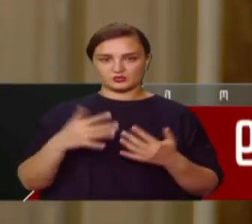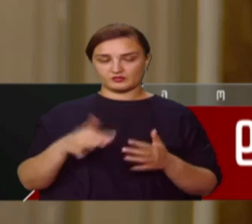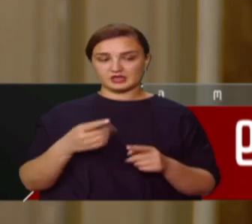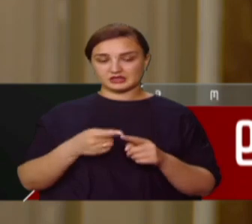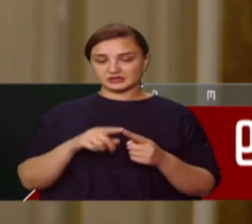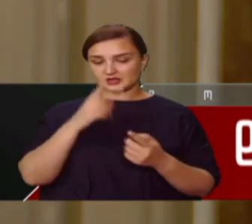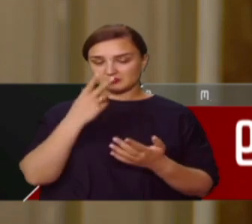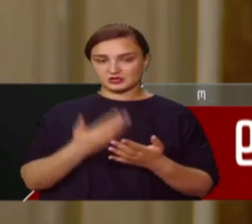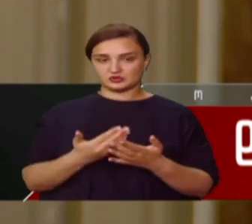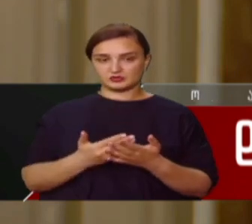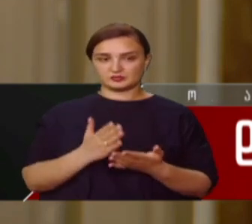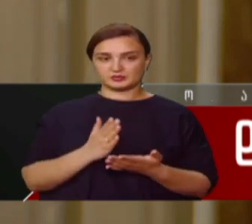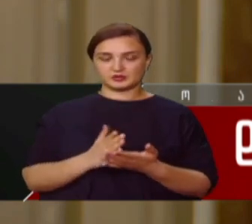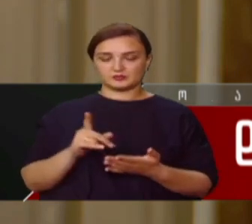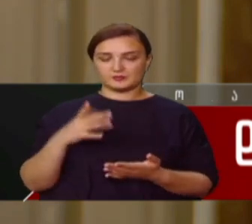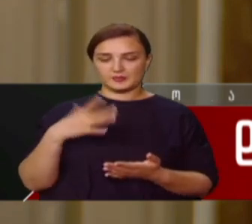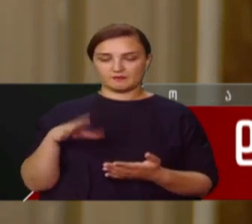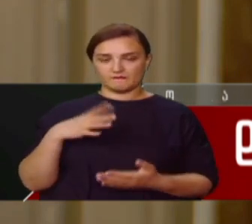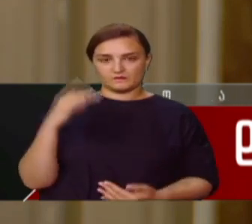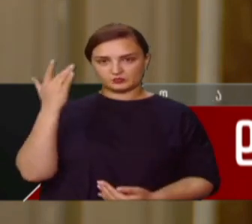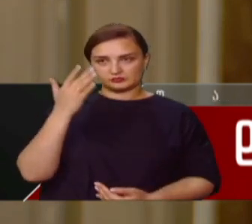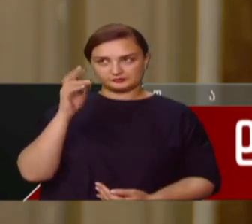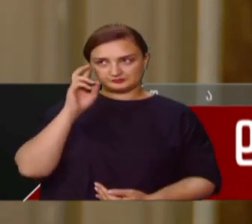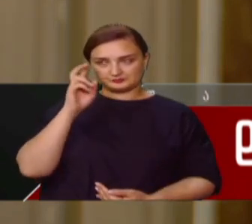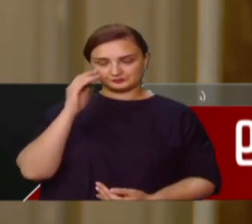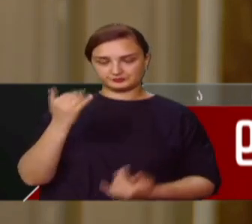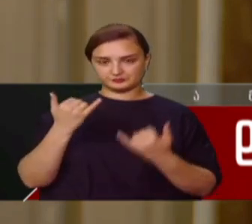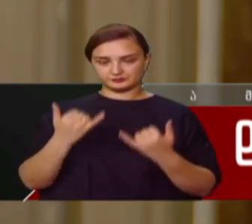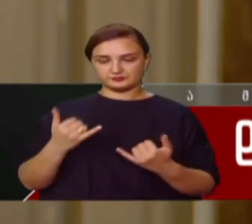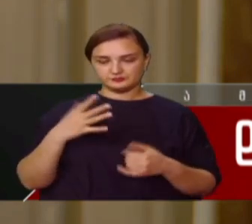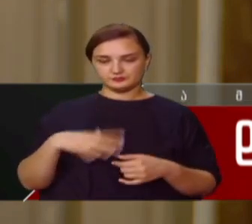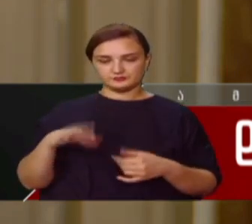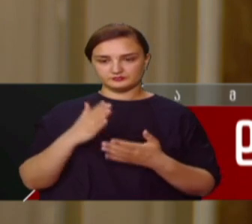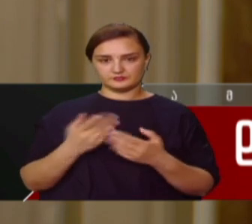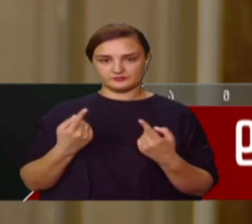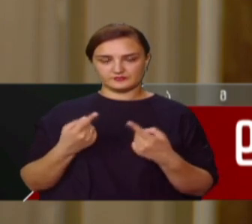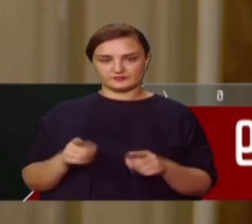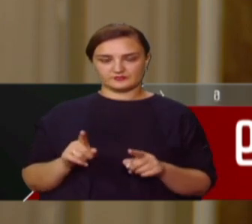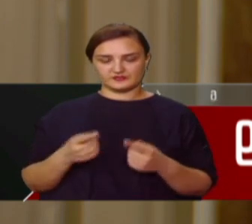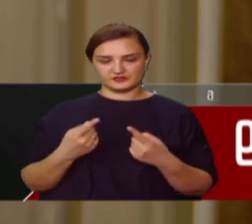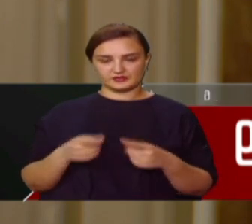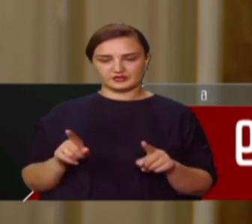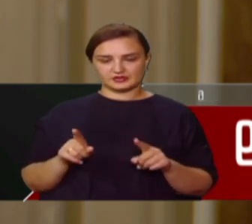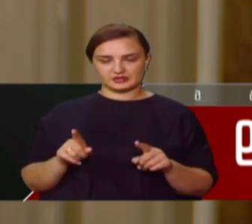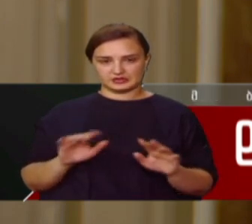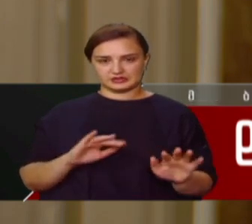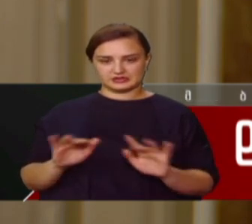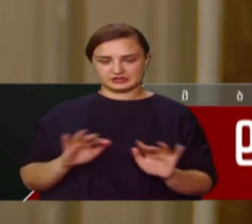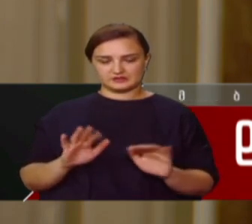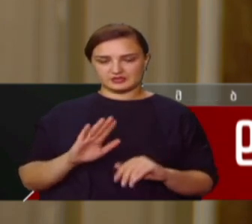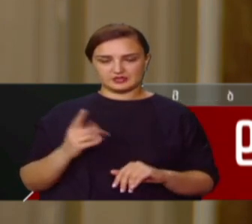და ინდიკატორი იმისა, რომ ქართული ხელისუფლება, დღევანდელი საქართველო არის სხვაგვარი და სხვაგვარად ექცევა არა